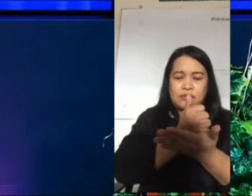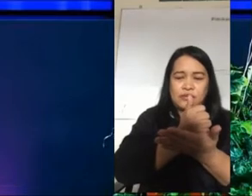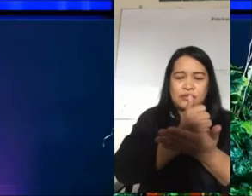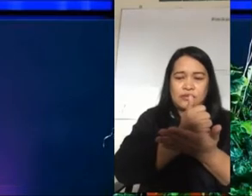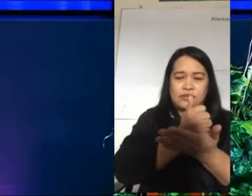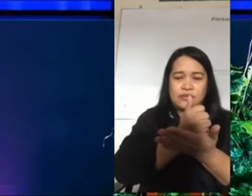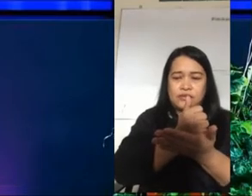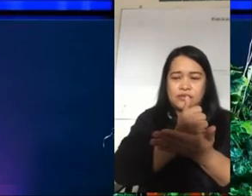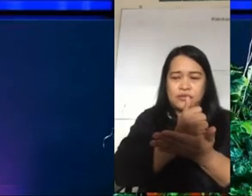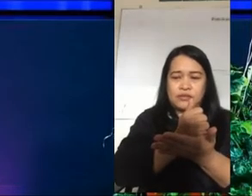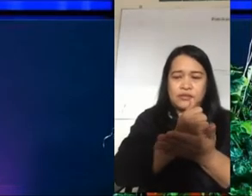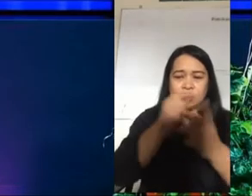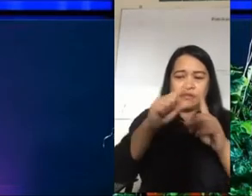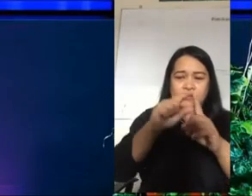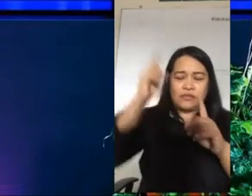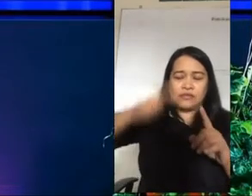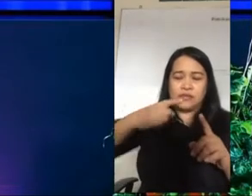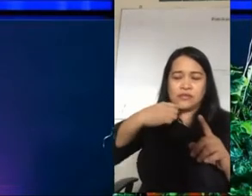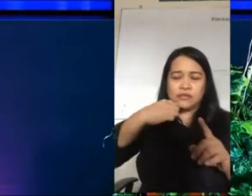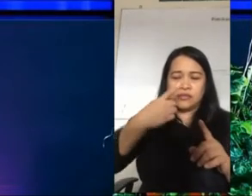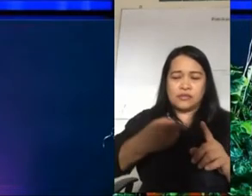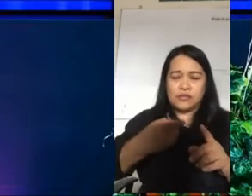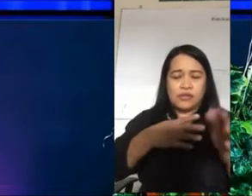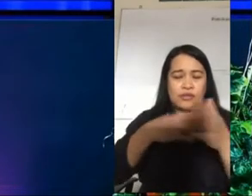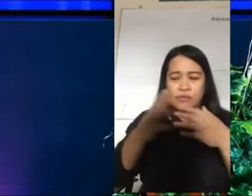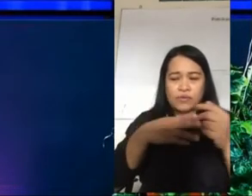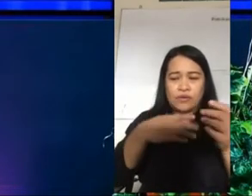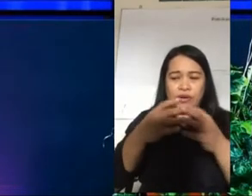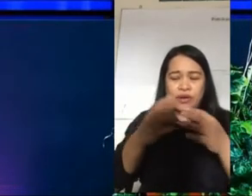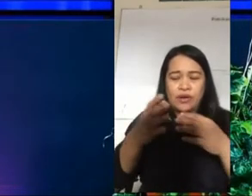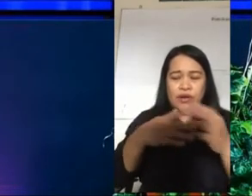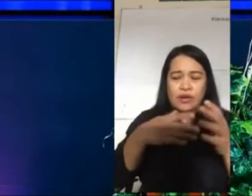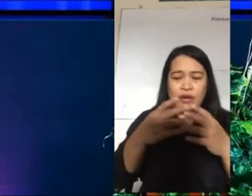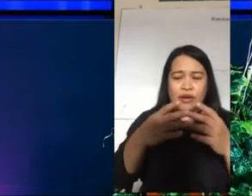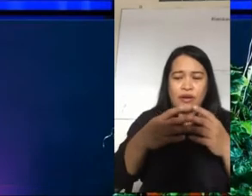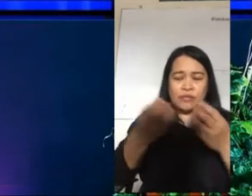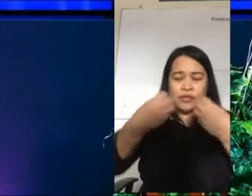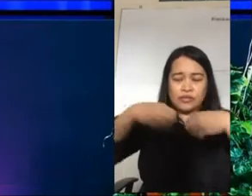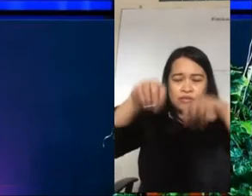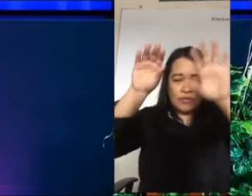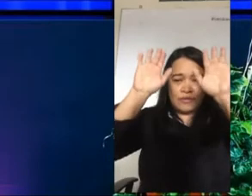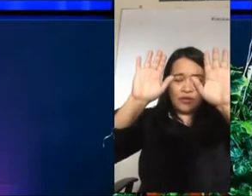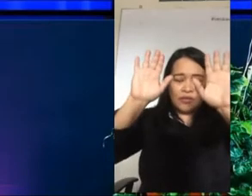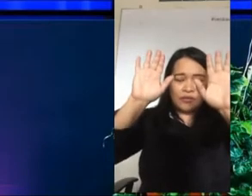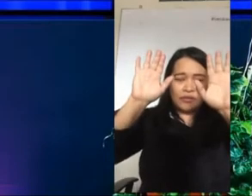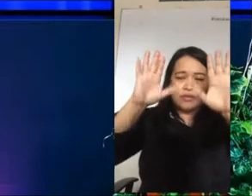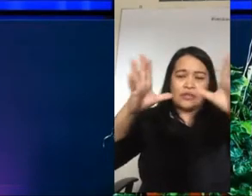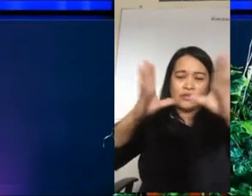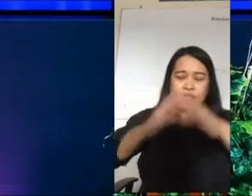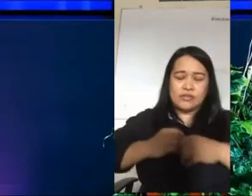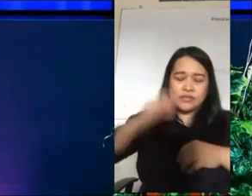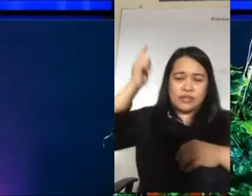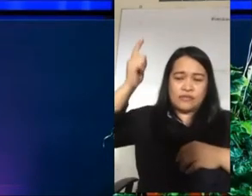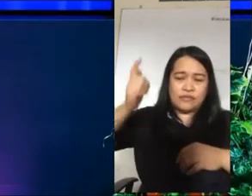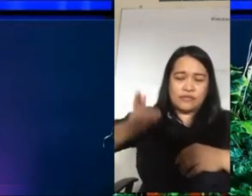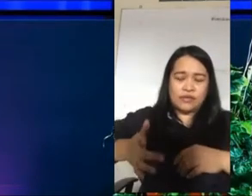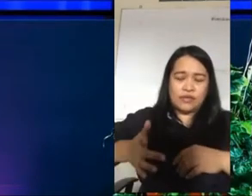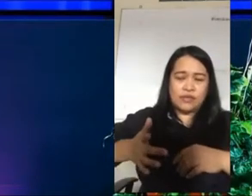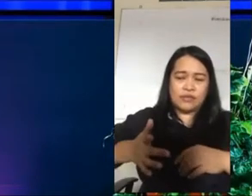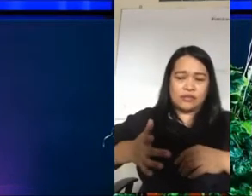Diyos, ang sino mang nakipagkaisa kay Kristo ay bago ng nilalang, we welcome you to the family of